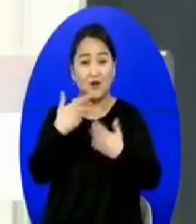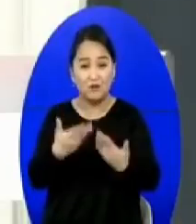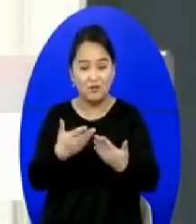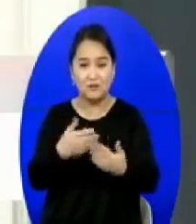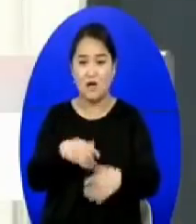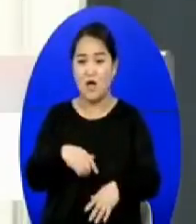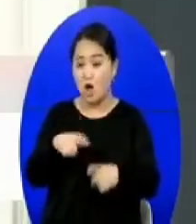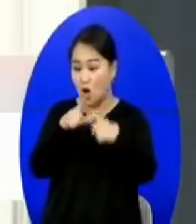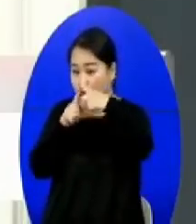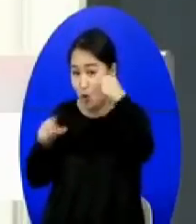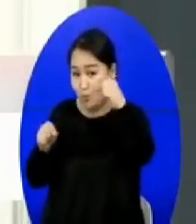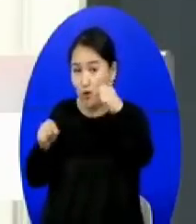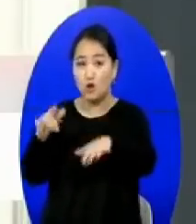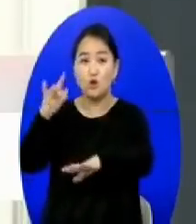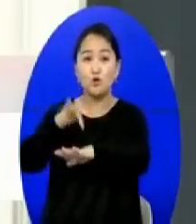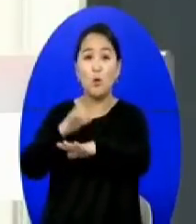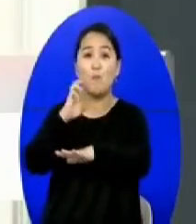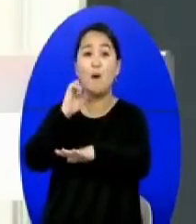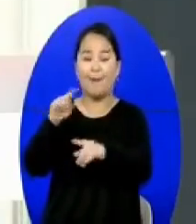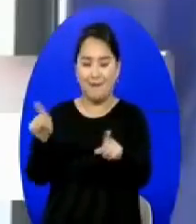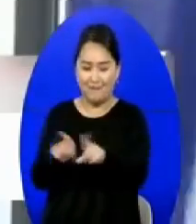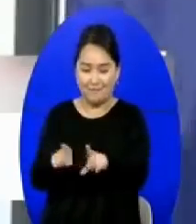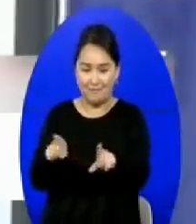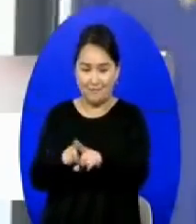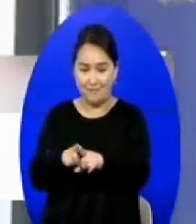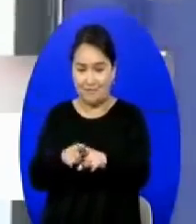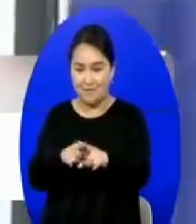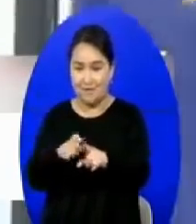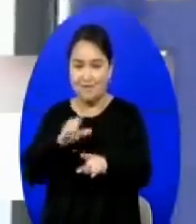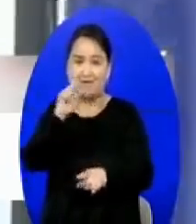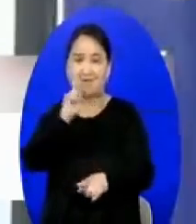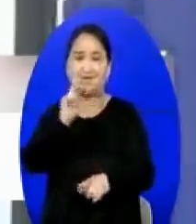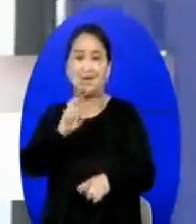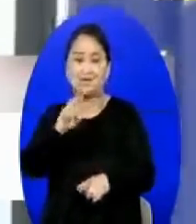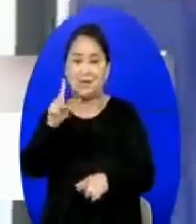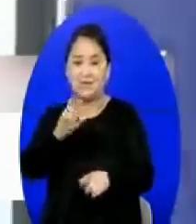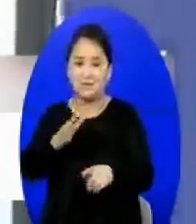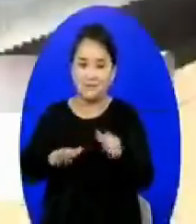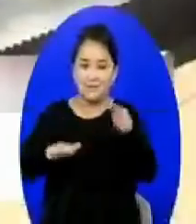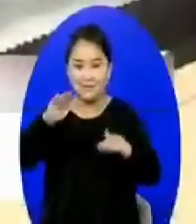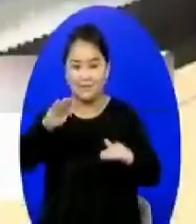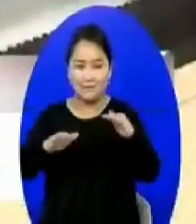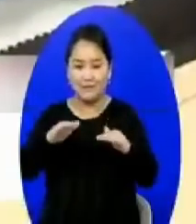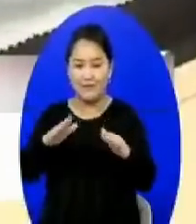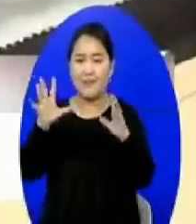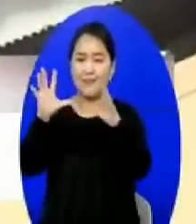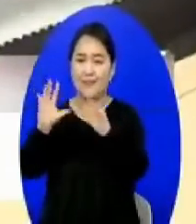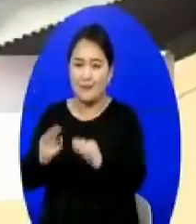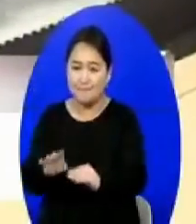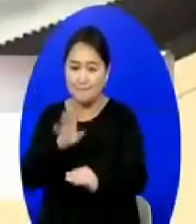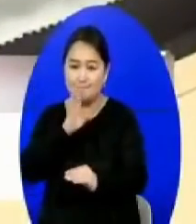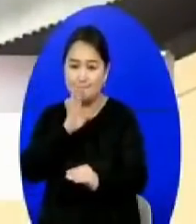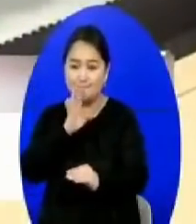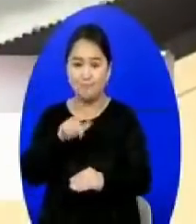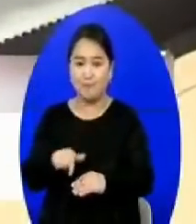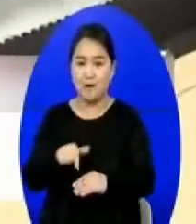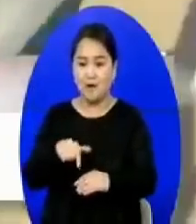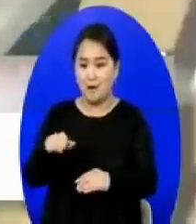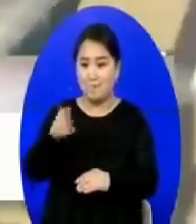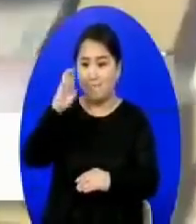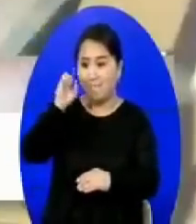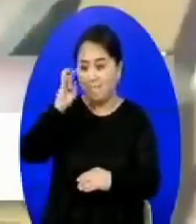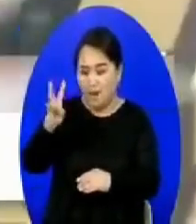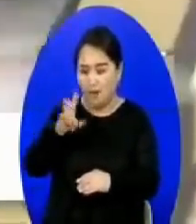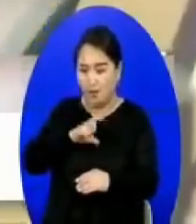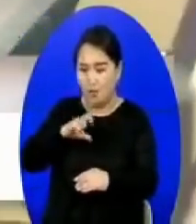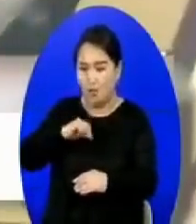банкос коронавирусний тархалтаас улбаатай зах зээлийн савлгааг намжаах үднээс мэдэгдэл гаргаж байна. Тус банк хөрөнгө худалдан авах зэрэг зохих арга